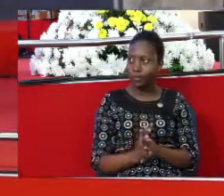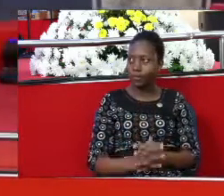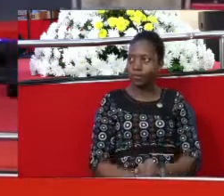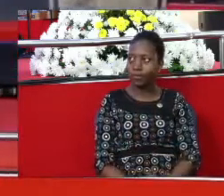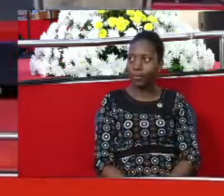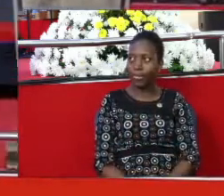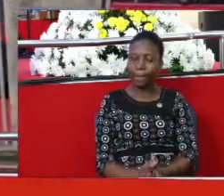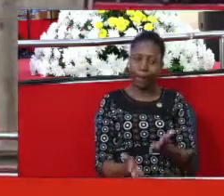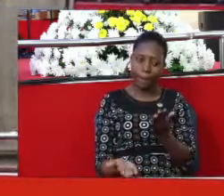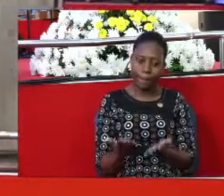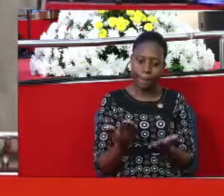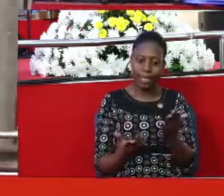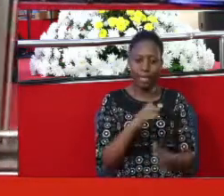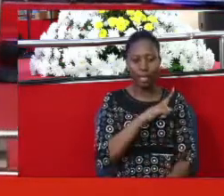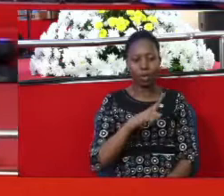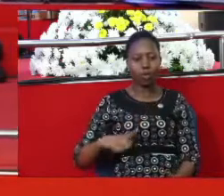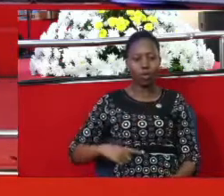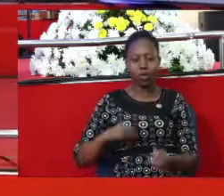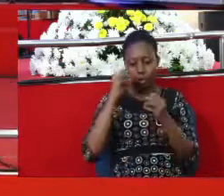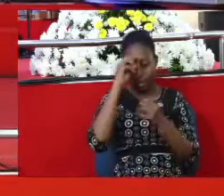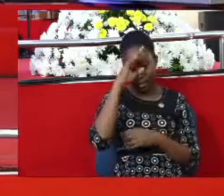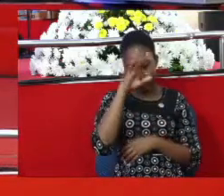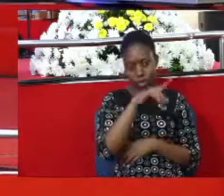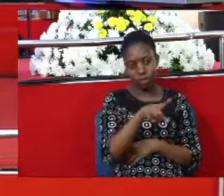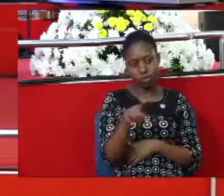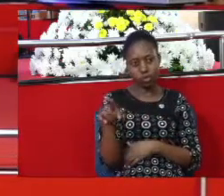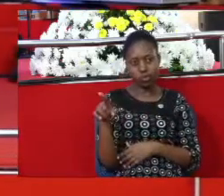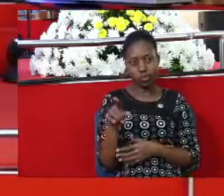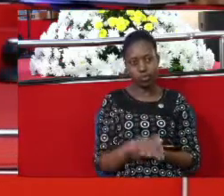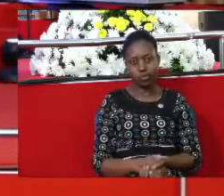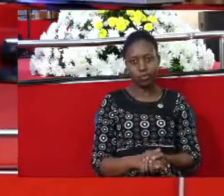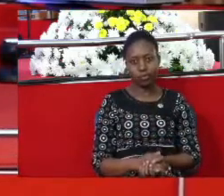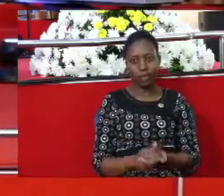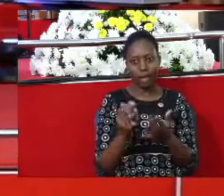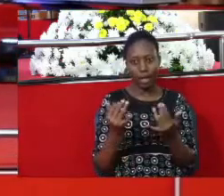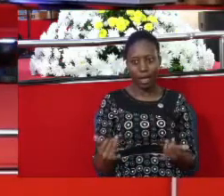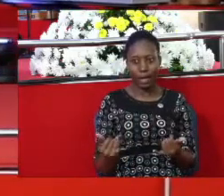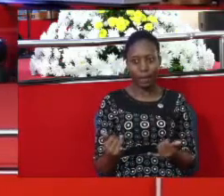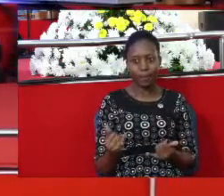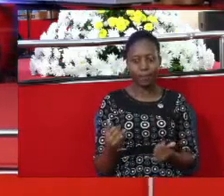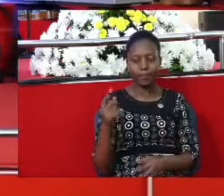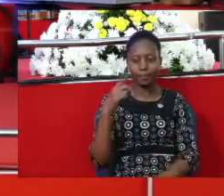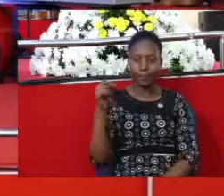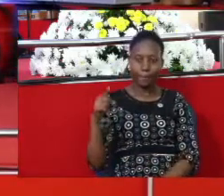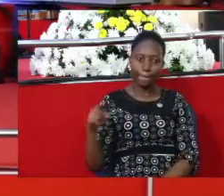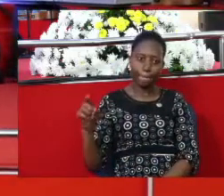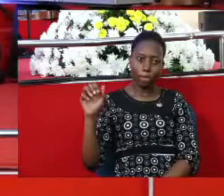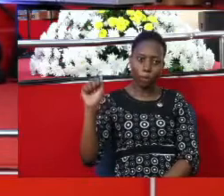May God surprise you. Sasa unaweza mwambia Zakaria, Zakari kwamba hakuna